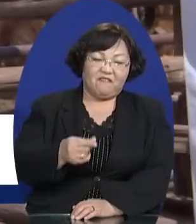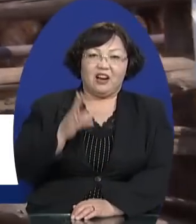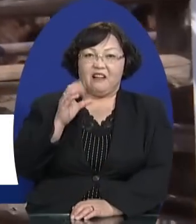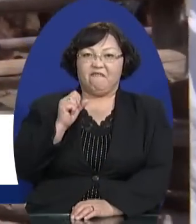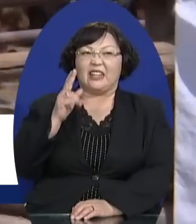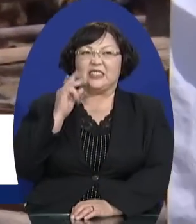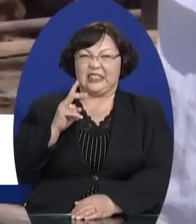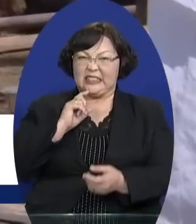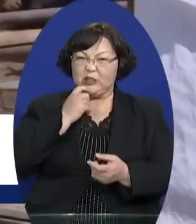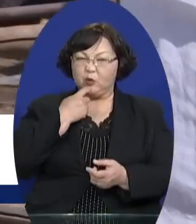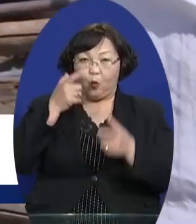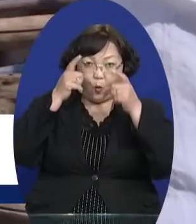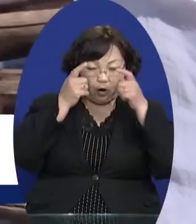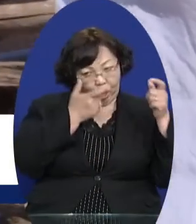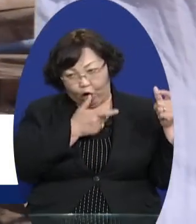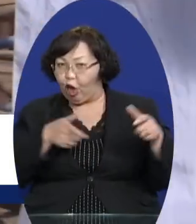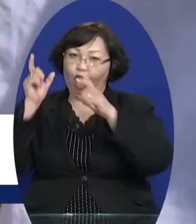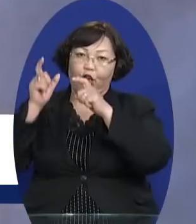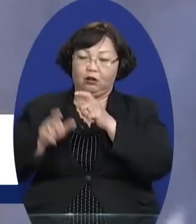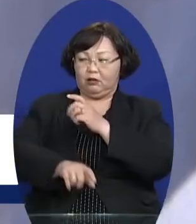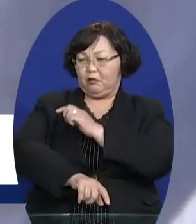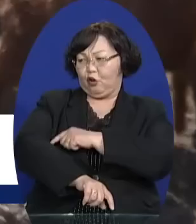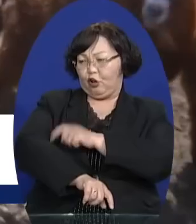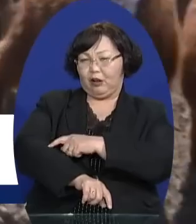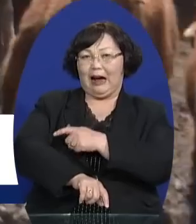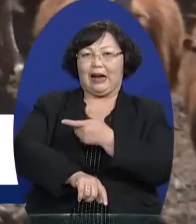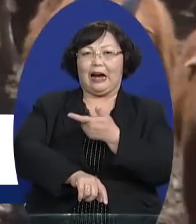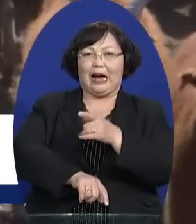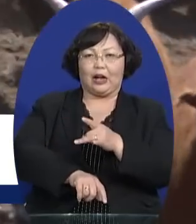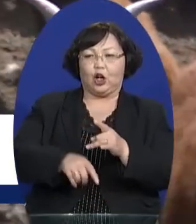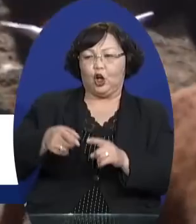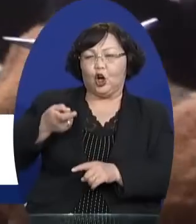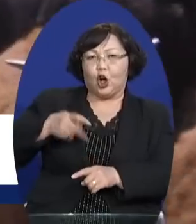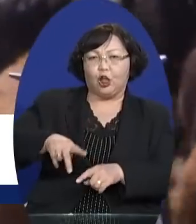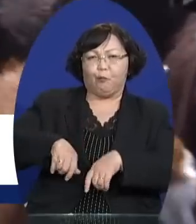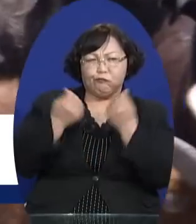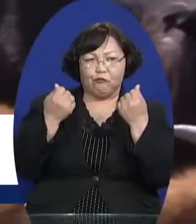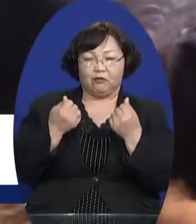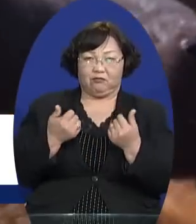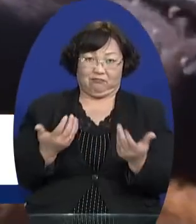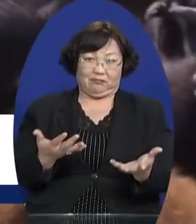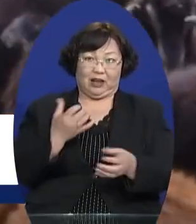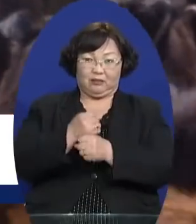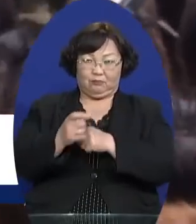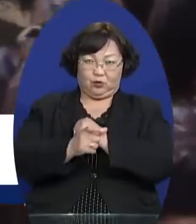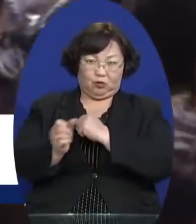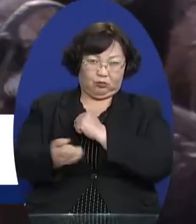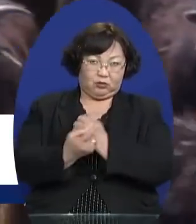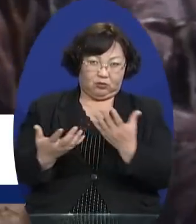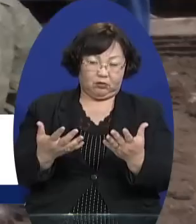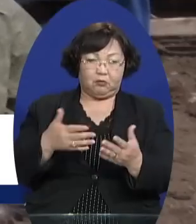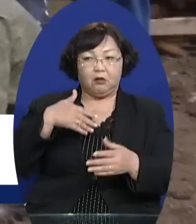хэвэрт сэжүүлж хөл гар нь дахирулсан эмч нар хинт гомдол гарах хүлээ. Ажил мөргөжлийн онцлог учраас өөрийн хох болоод өнгөрөх нь илбэг